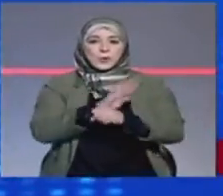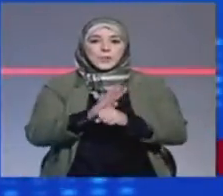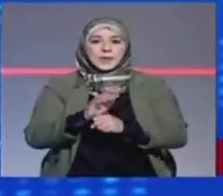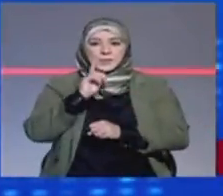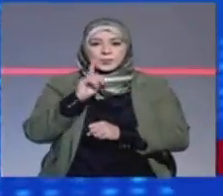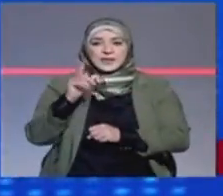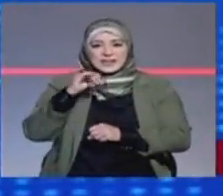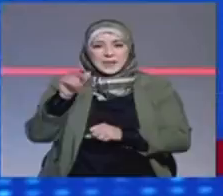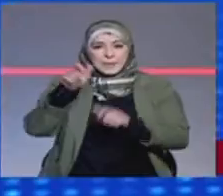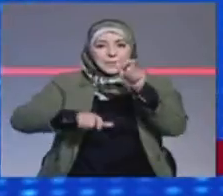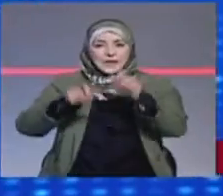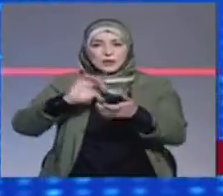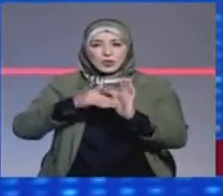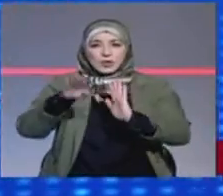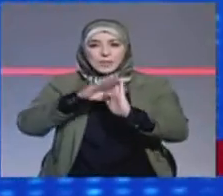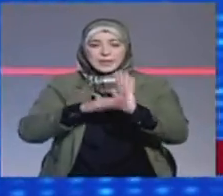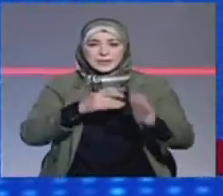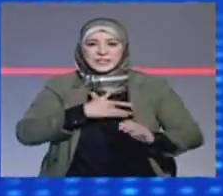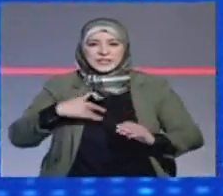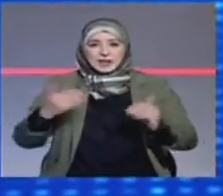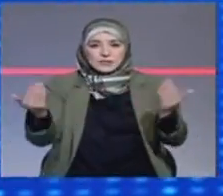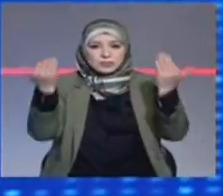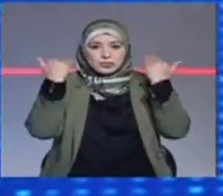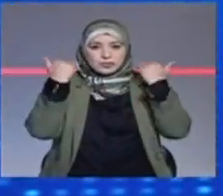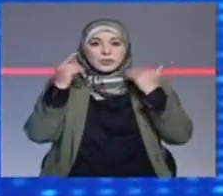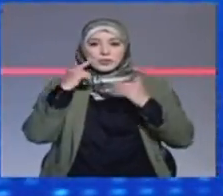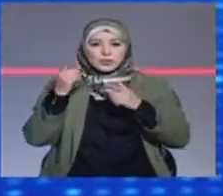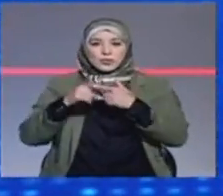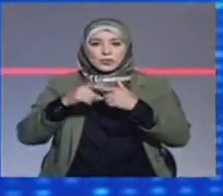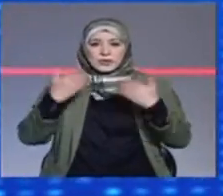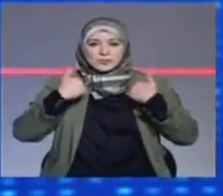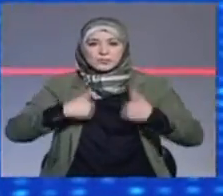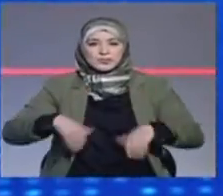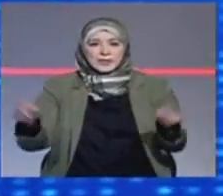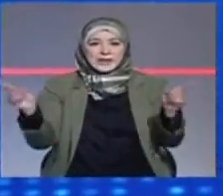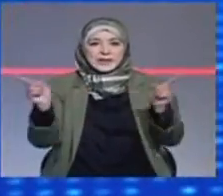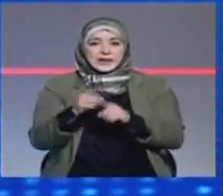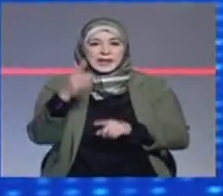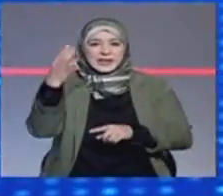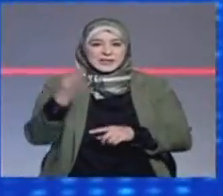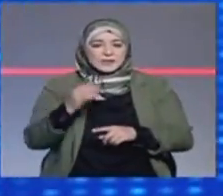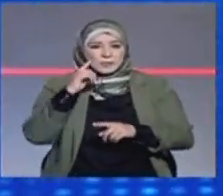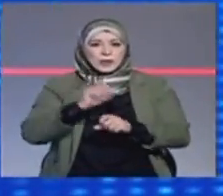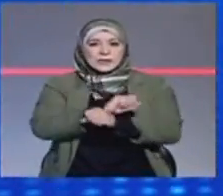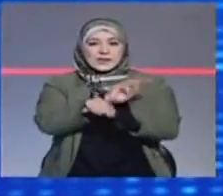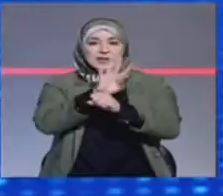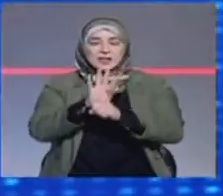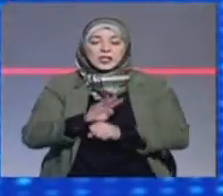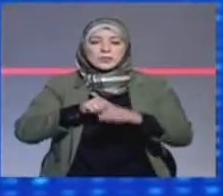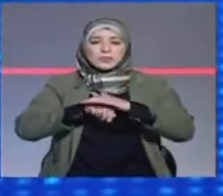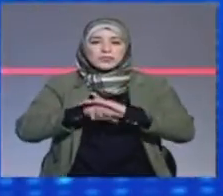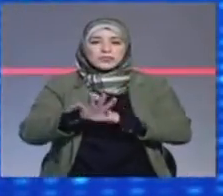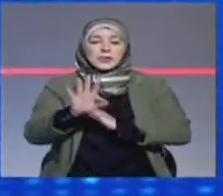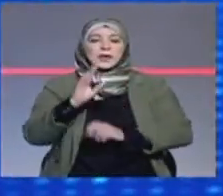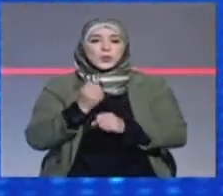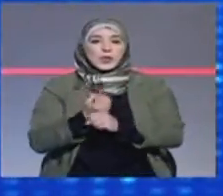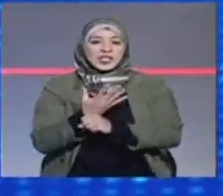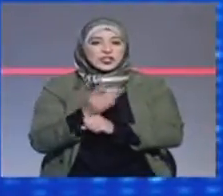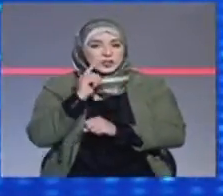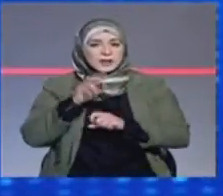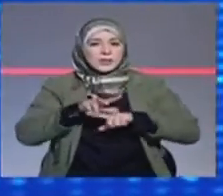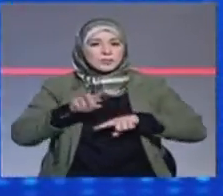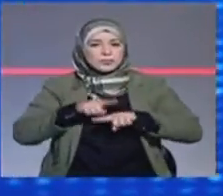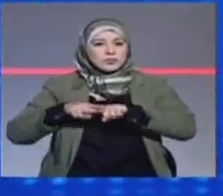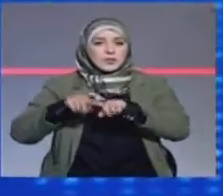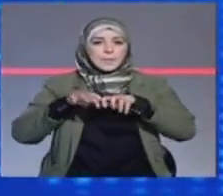عدم الالتزام بالإجراءات الوقائية وضعف المناعة الجماعية وانتشار سلالات متحورة أدى